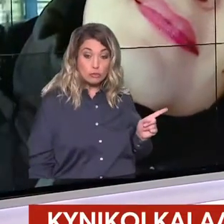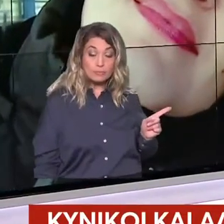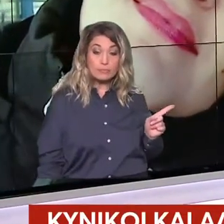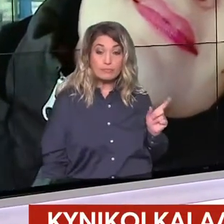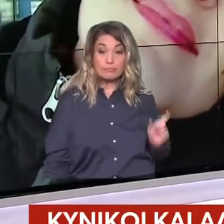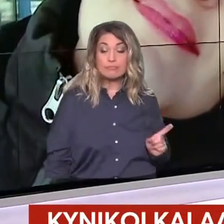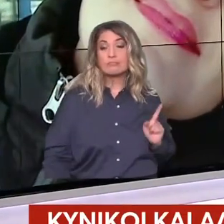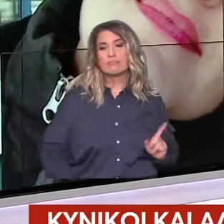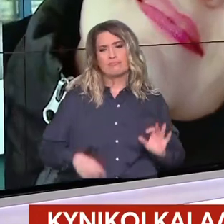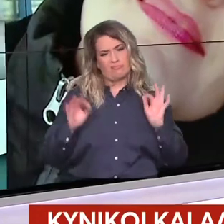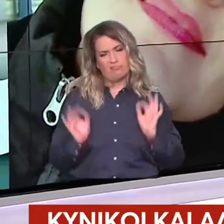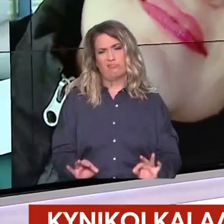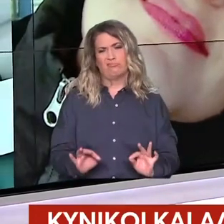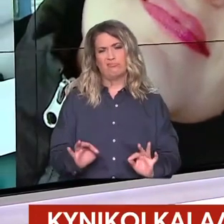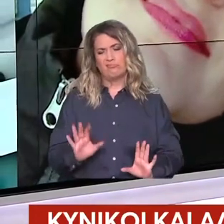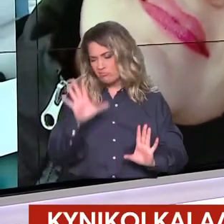βαριά κακοποιητικός άνθρωπος,